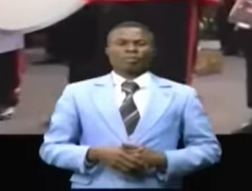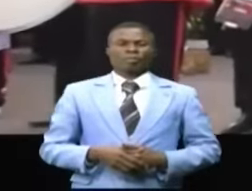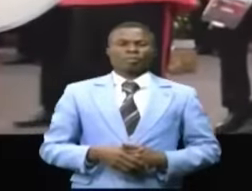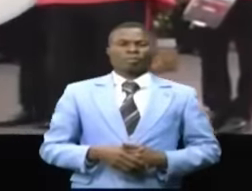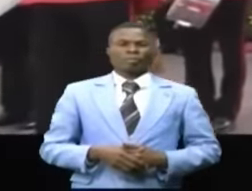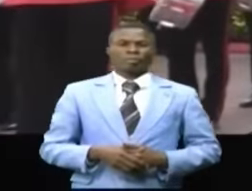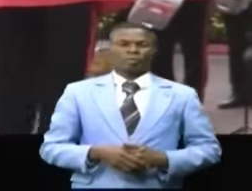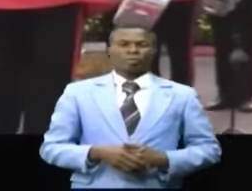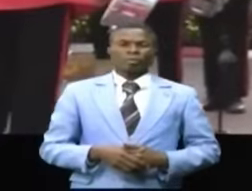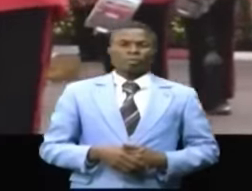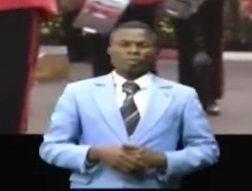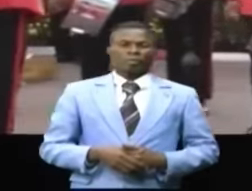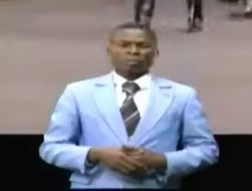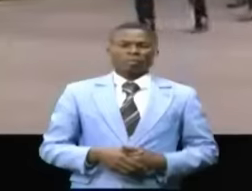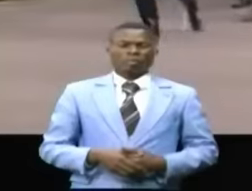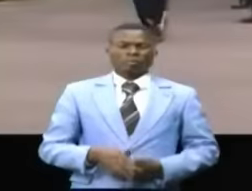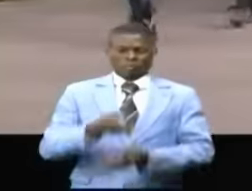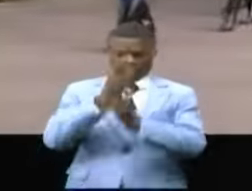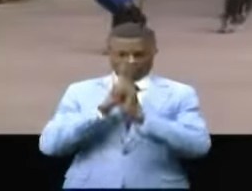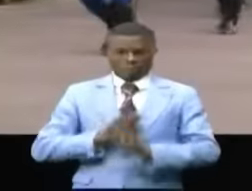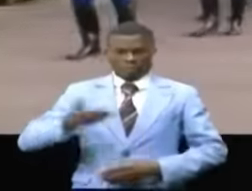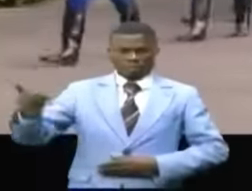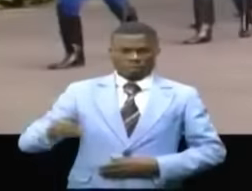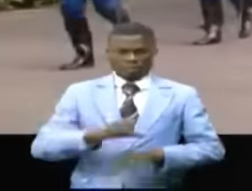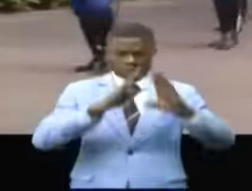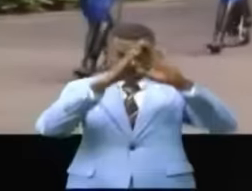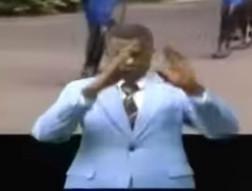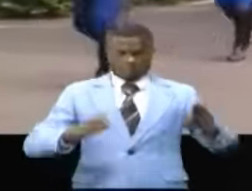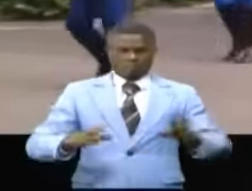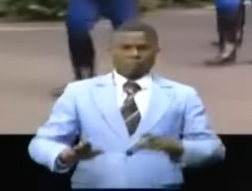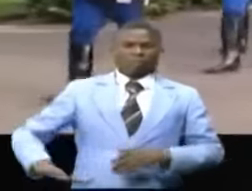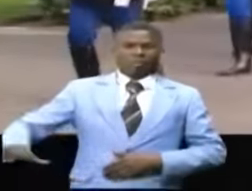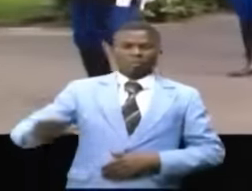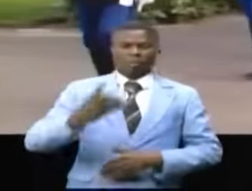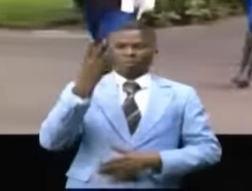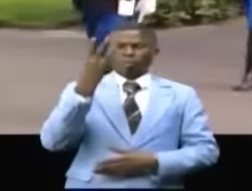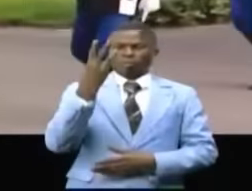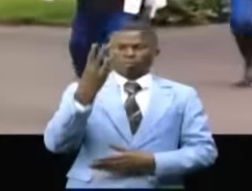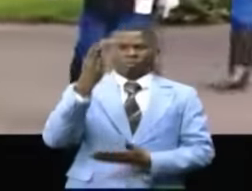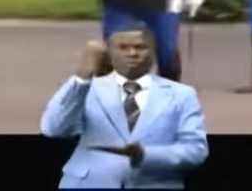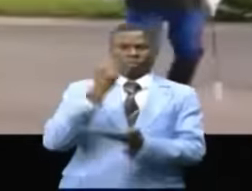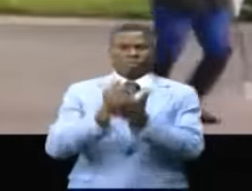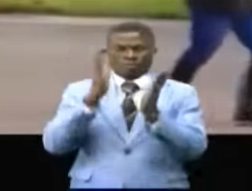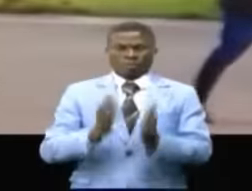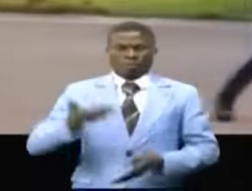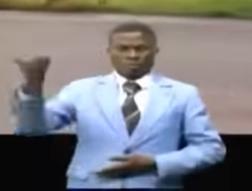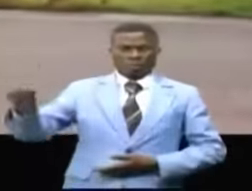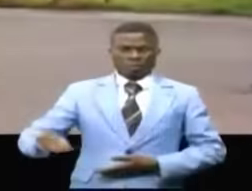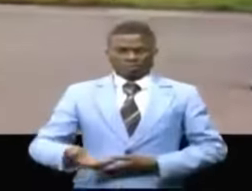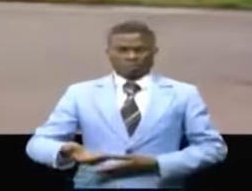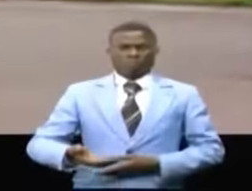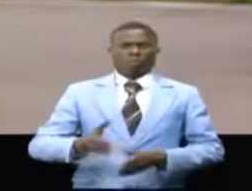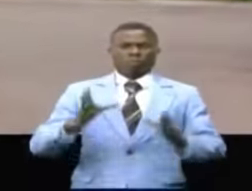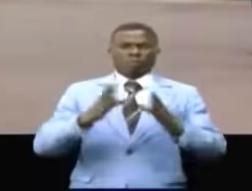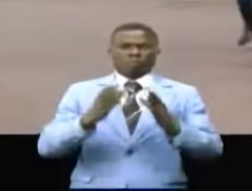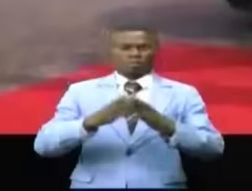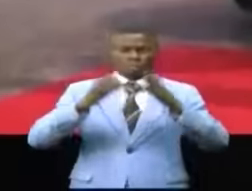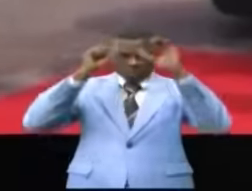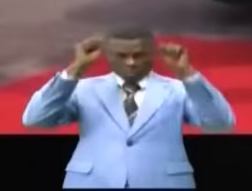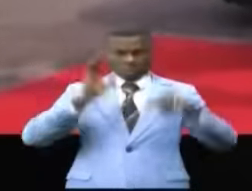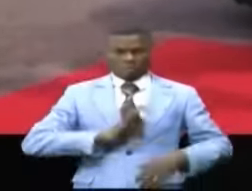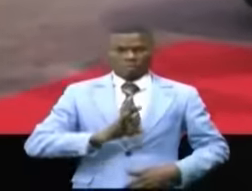cours d'une cérémonie protocolaire organisée au Palais de la Nation que trois ambassadeurs ont été reçus par le chef de l'État Félix-Antoine